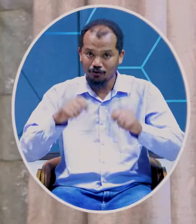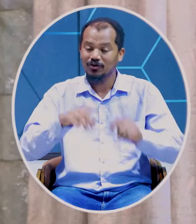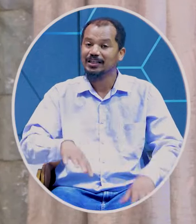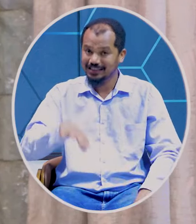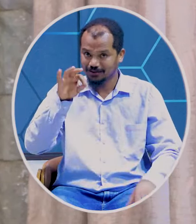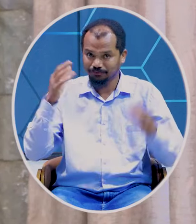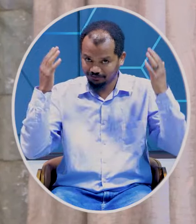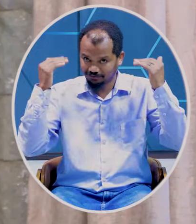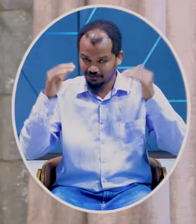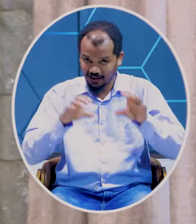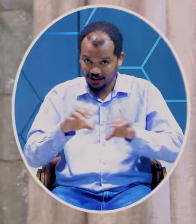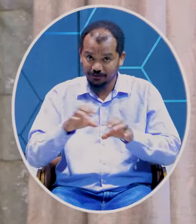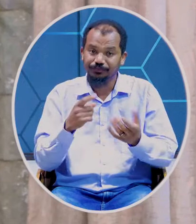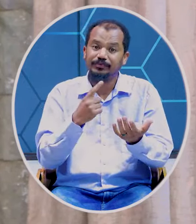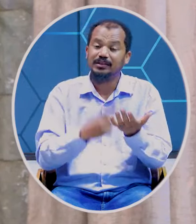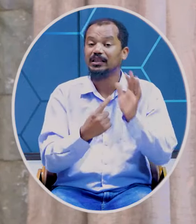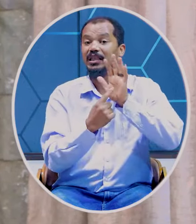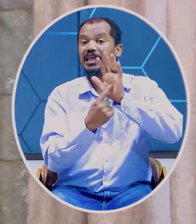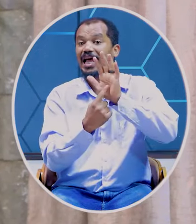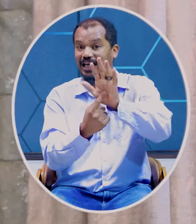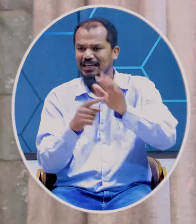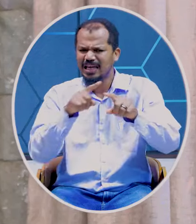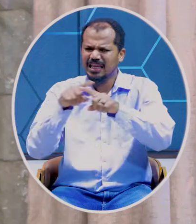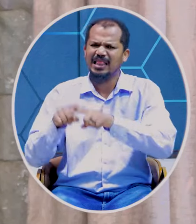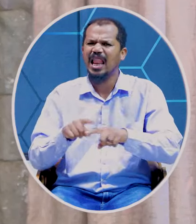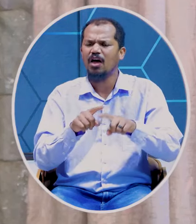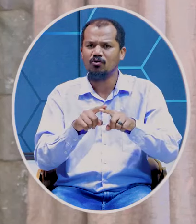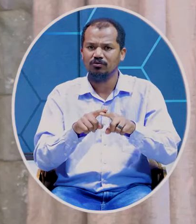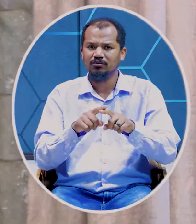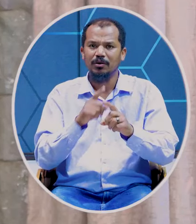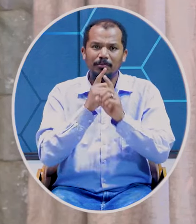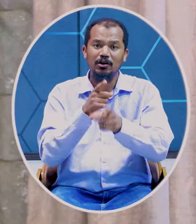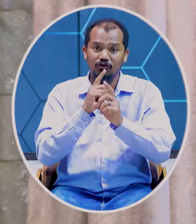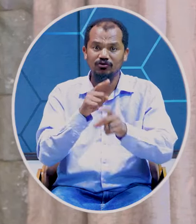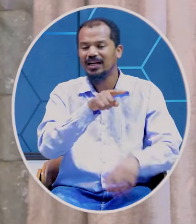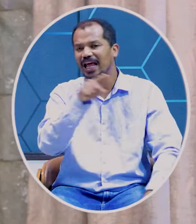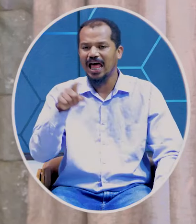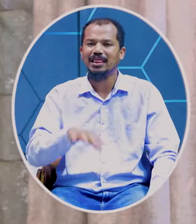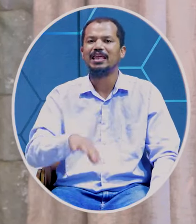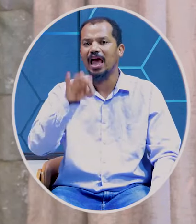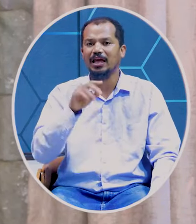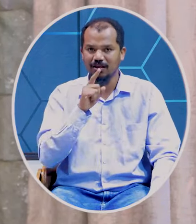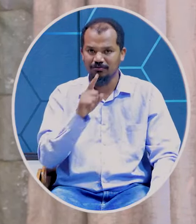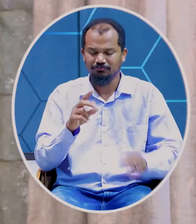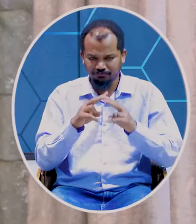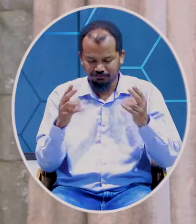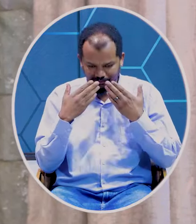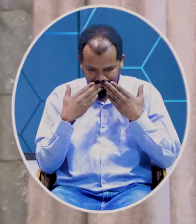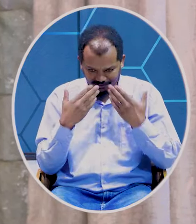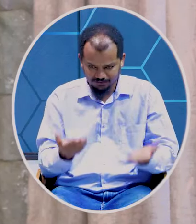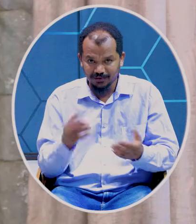ተሞክሮችን እንዳገኛችሁ ተስፋ እናደርጋለን። ይህንን የሚያሳየንም የተለያዩ ግብረ መልሶችን ከእናንተ እየደረሱ ነው።